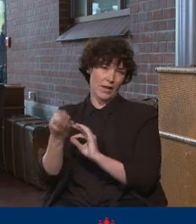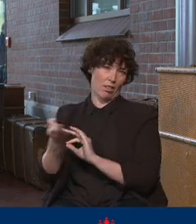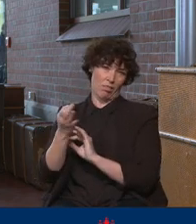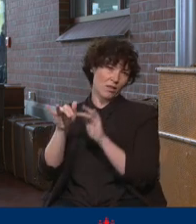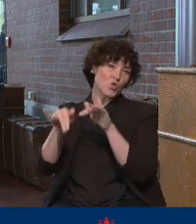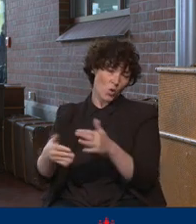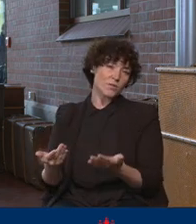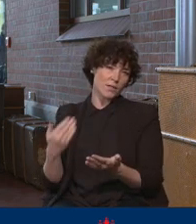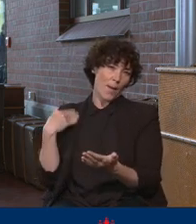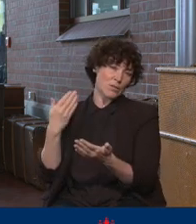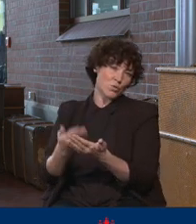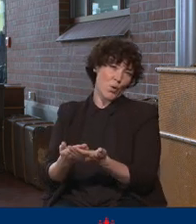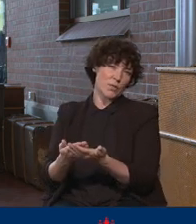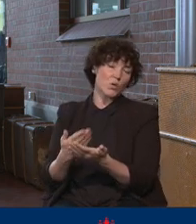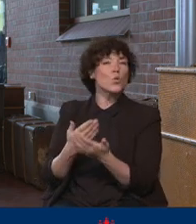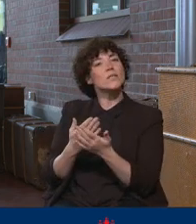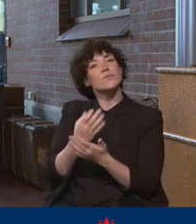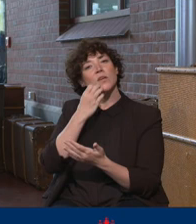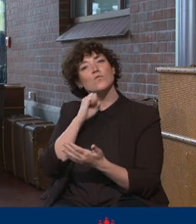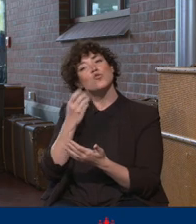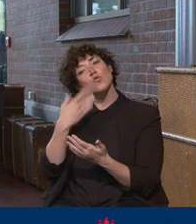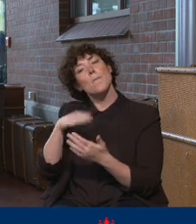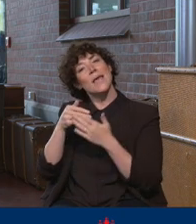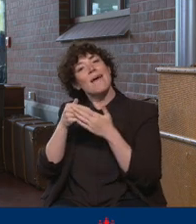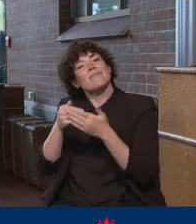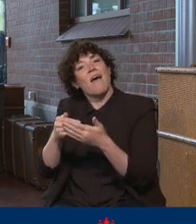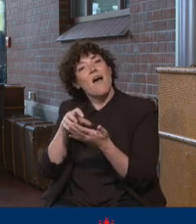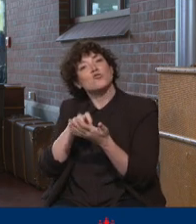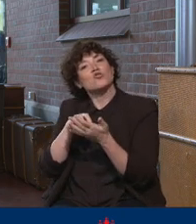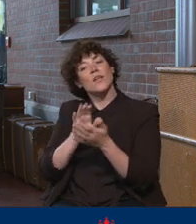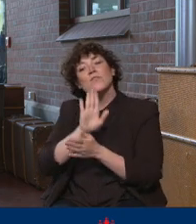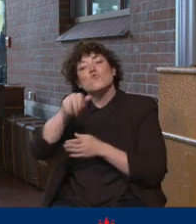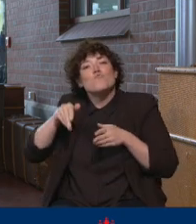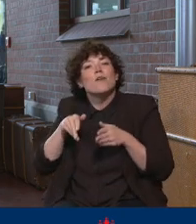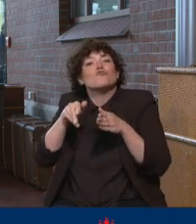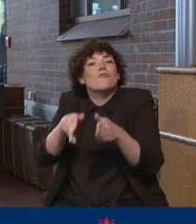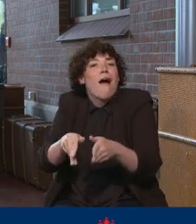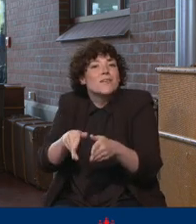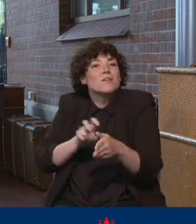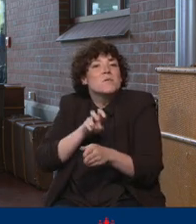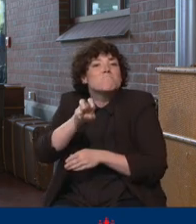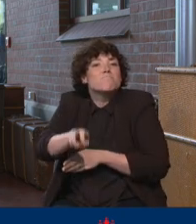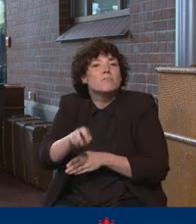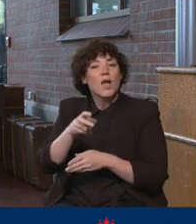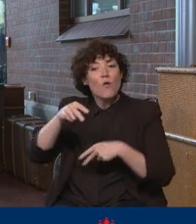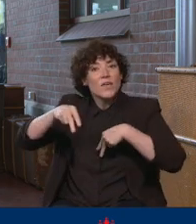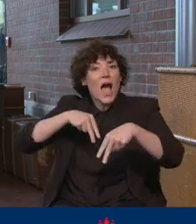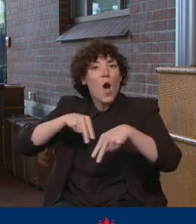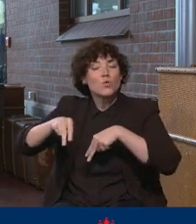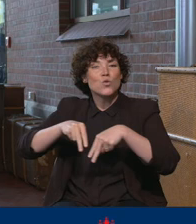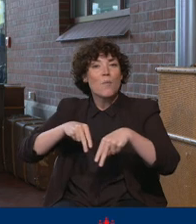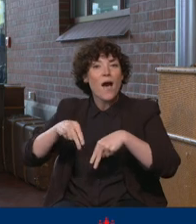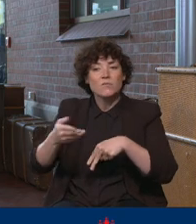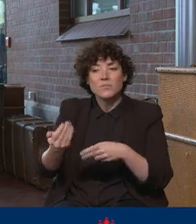weiterhin diesen stadtteil näher an die stadtrand zu bringen über diese straße überzuspringen autobahn ohren wegzunehmen